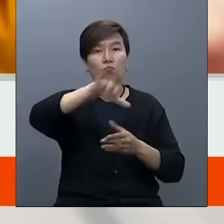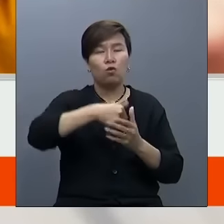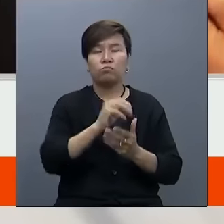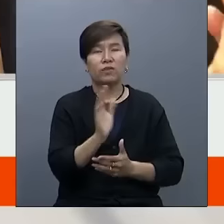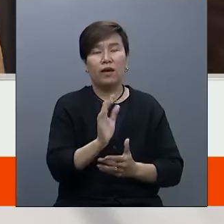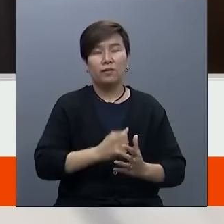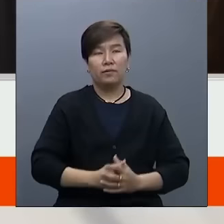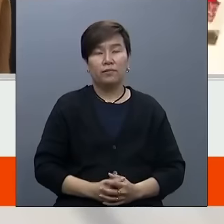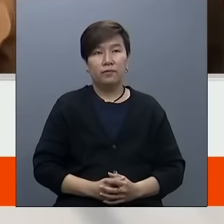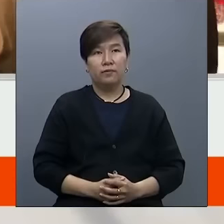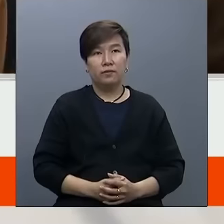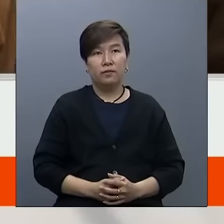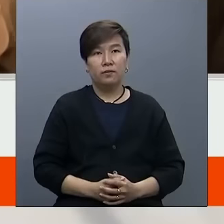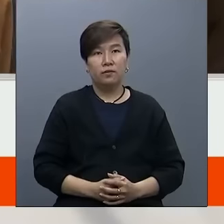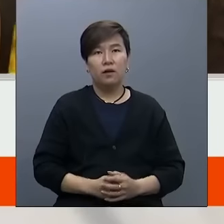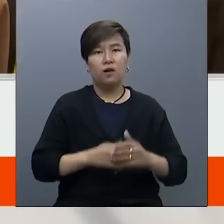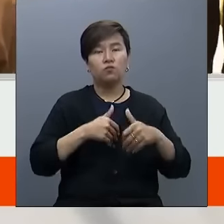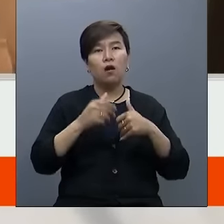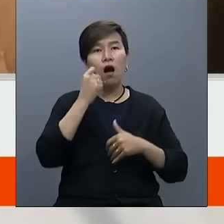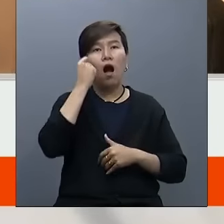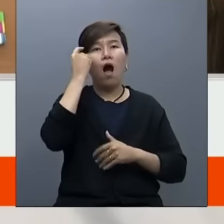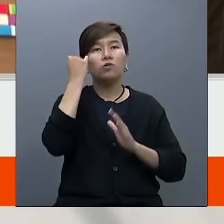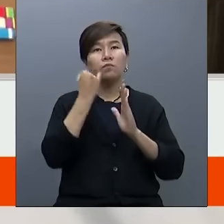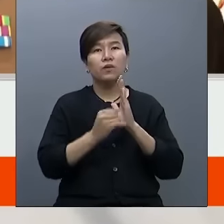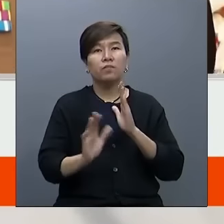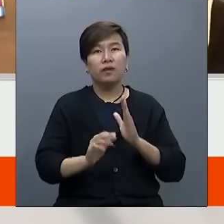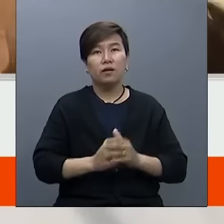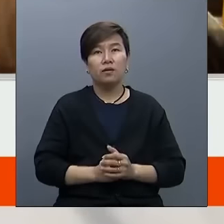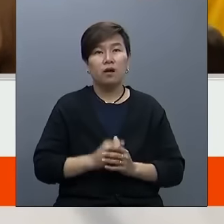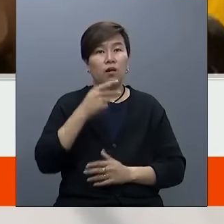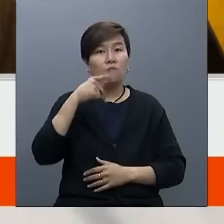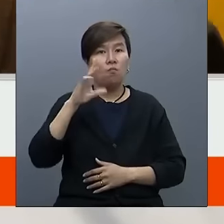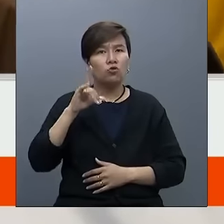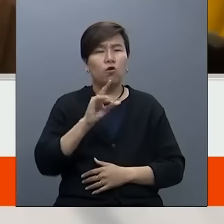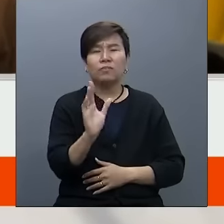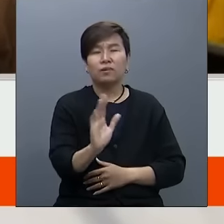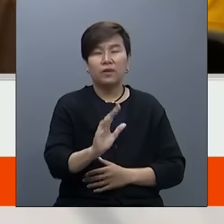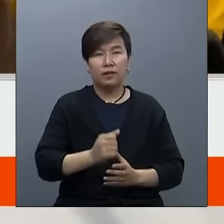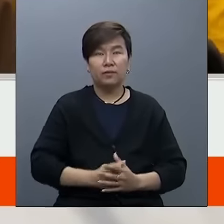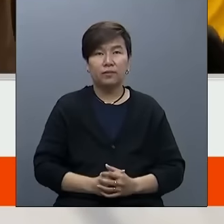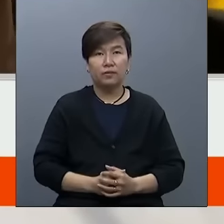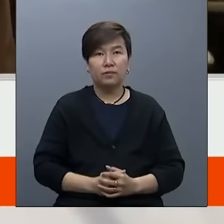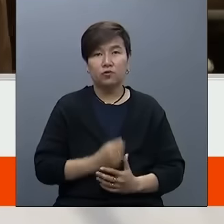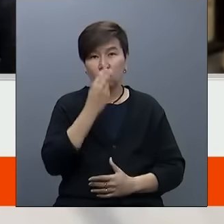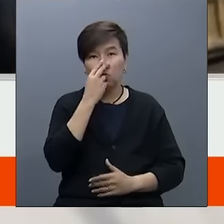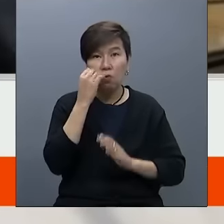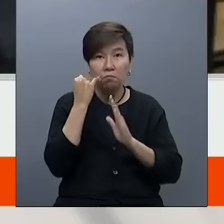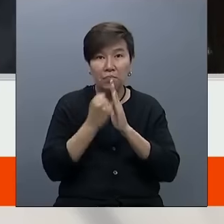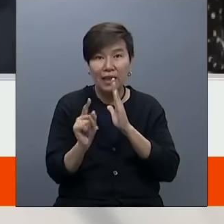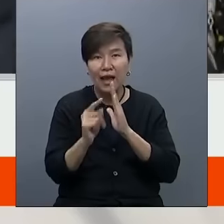ทีสังคมเราก็อาจจะเข้าใจผิดว่าถ้าเป็นชั้นผู้ใหญ่ต้องไปปปช.ทุกเรื่องไม่ใช่ครับต ้ อง แล้วแต่ฐานความผิด เจ้าพนักงานเท่